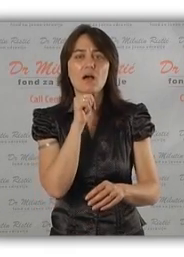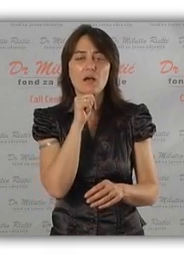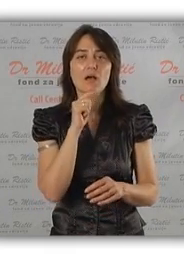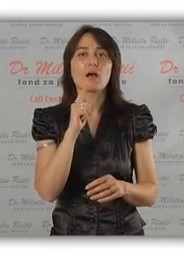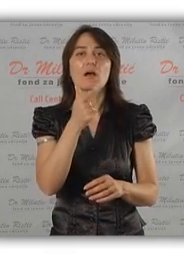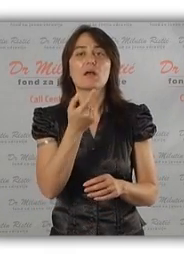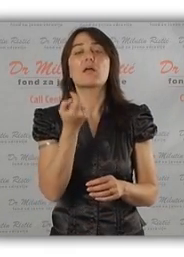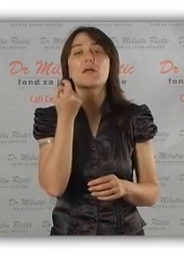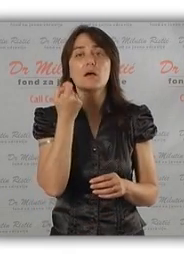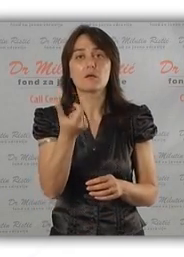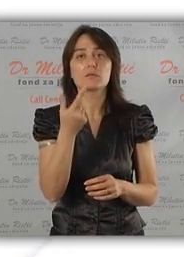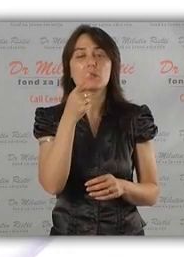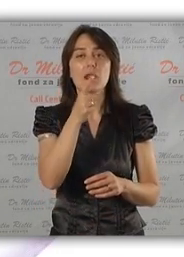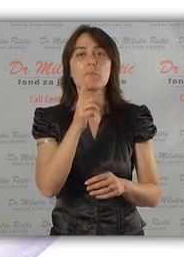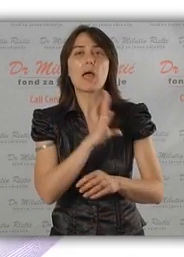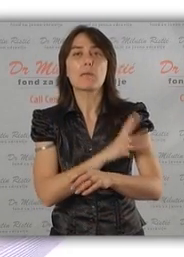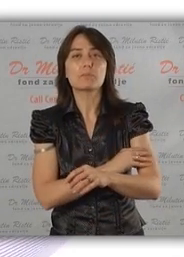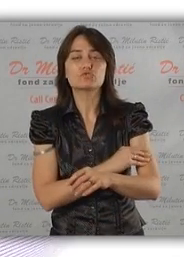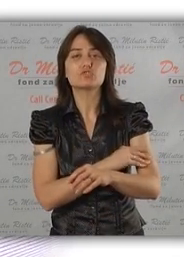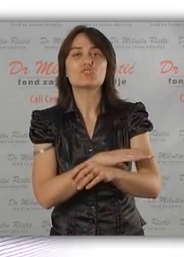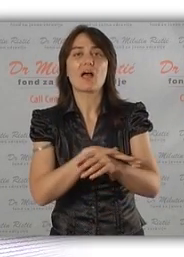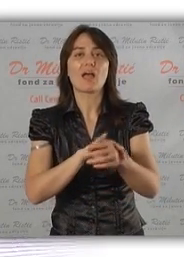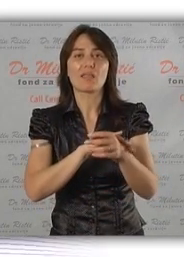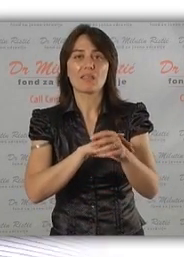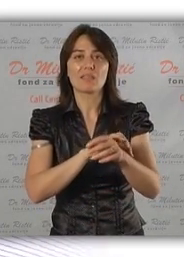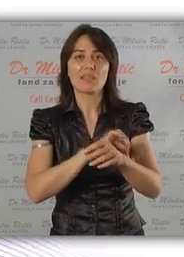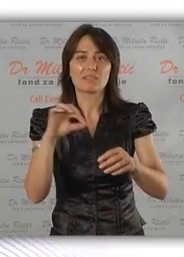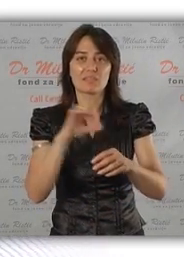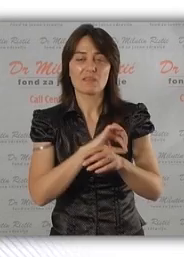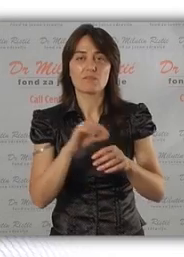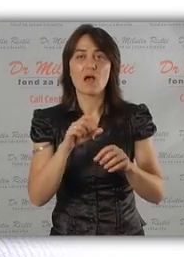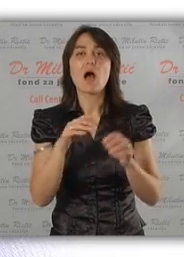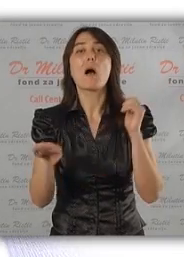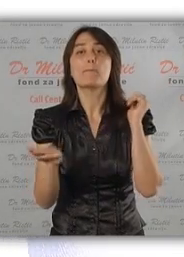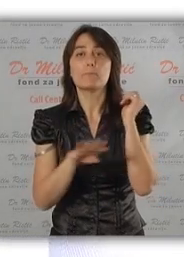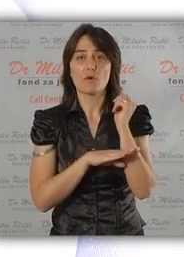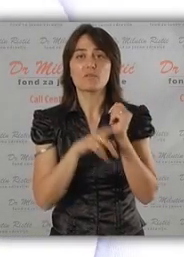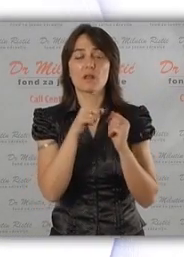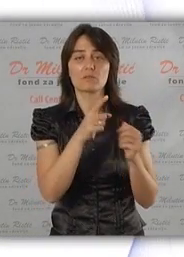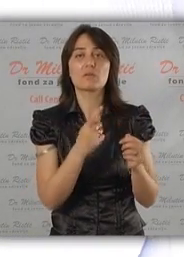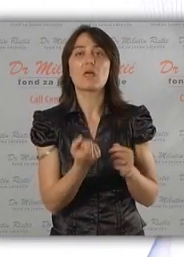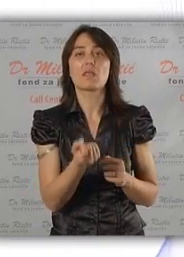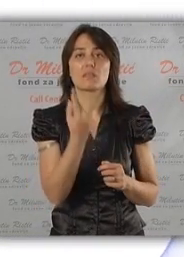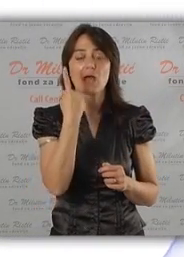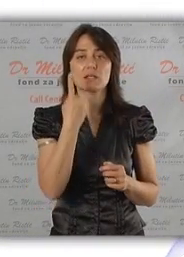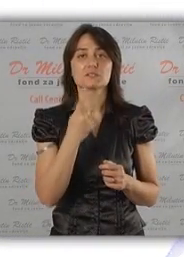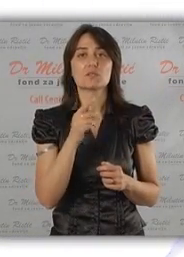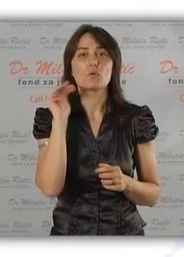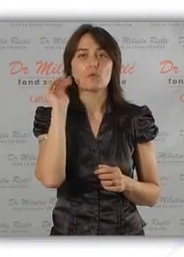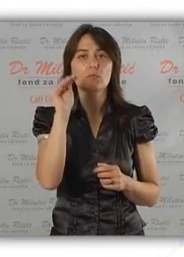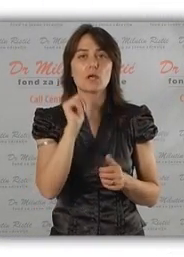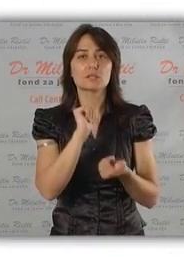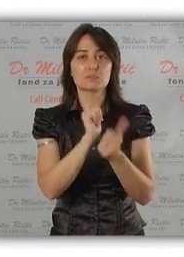mišića i tetiva i parcijalne, odnosno delimične rupture mišića i tetiva. Ove